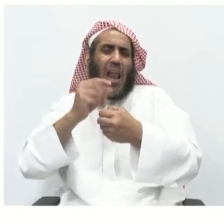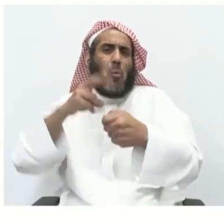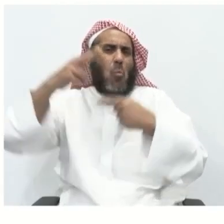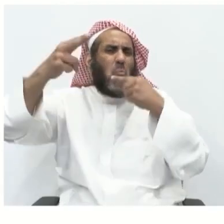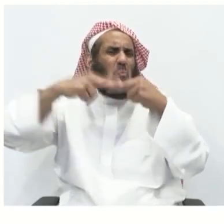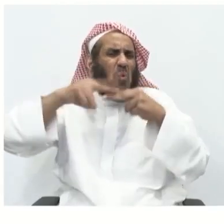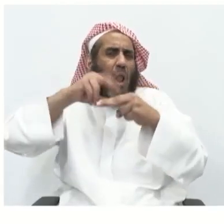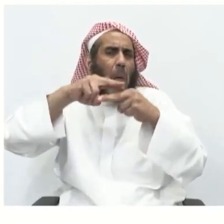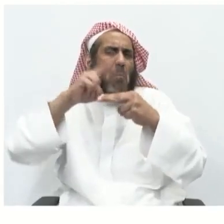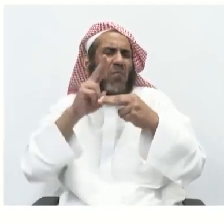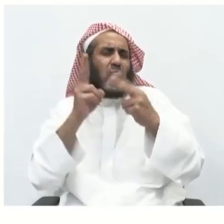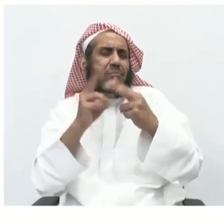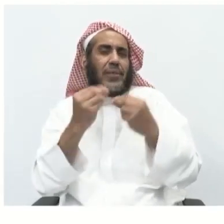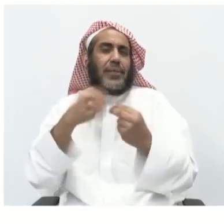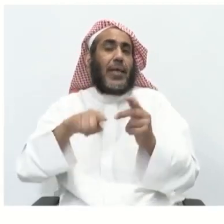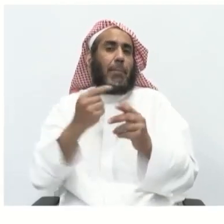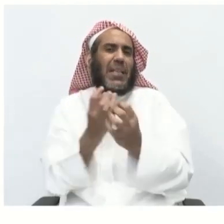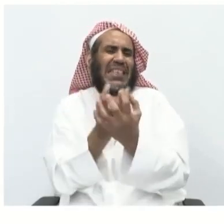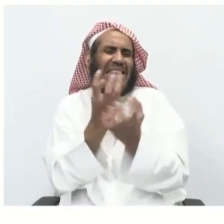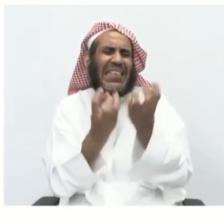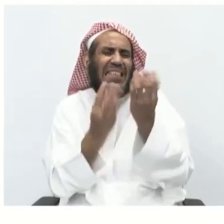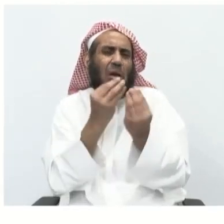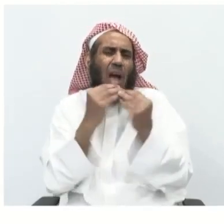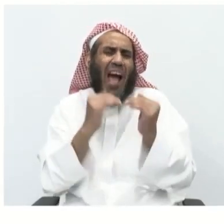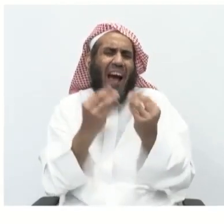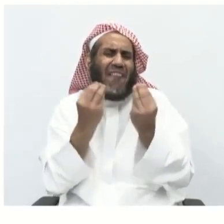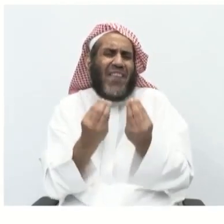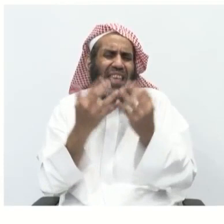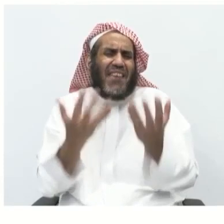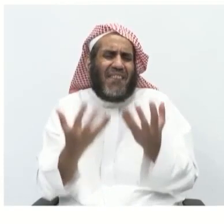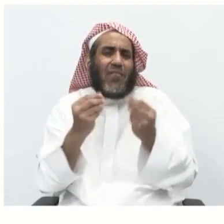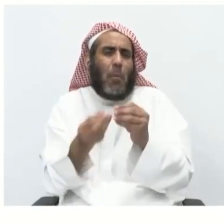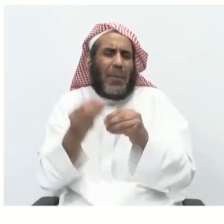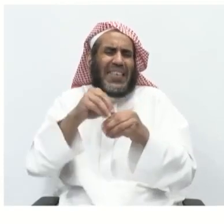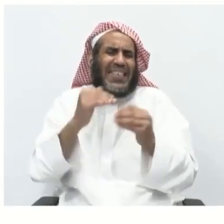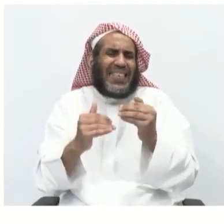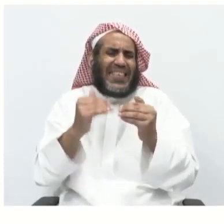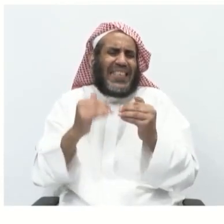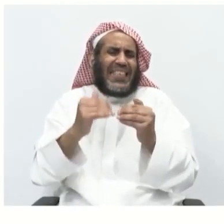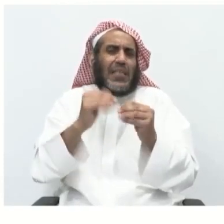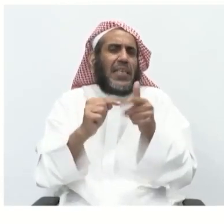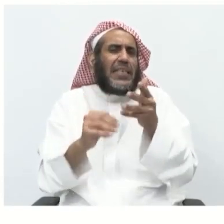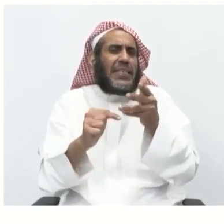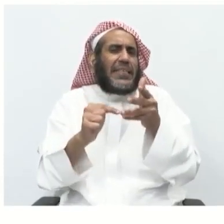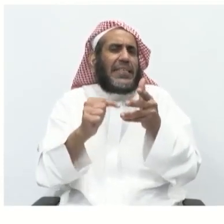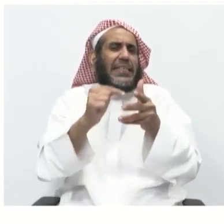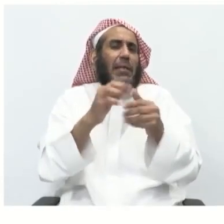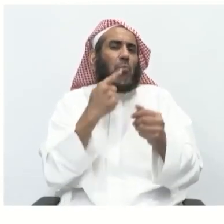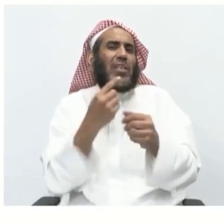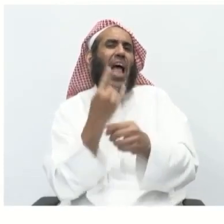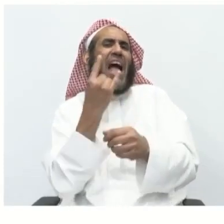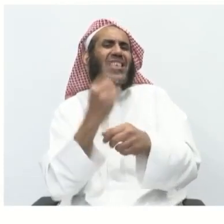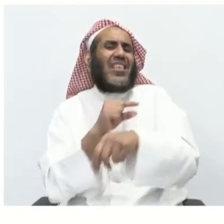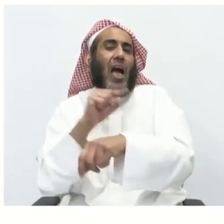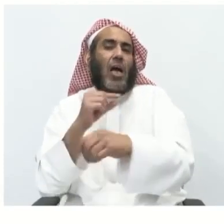مغلق ولا مفتوح ابدا التسخين بلهب خفيف ثم زد شده اللهب تدريجيا لمده عشر